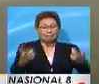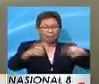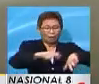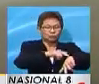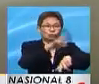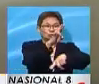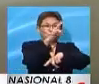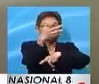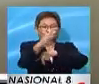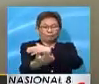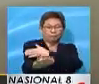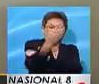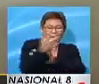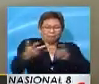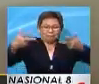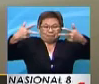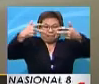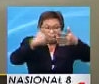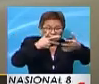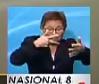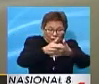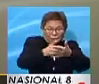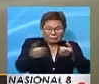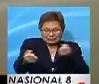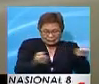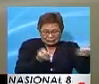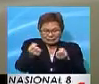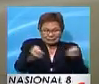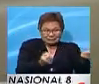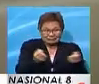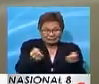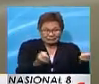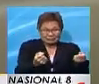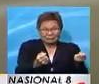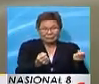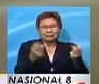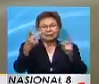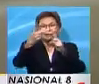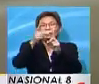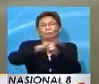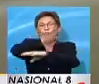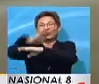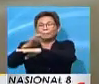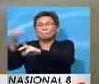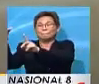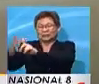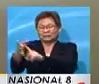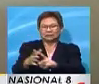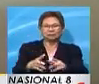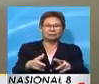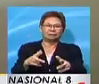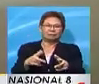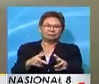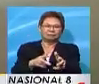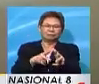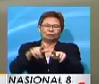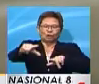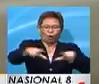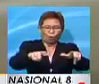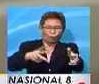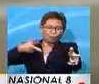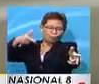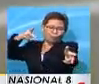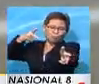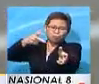pukul keta yang dipandu mangsa dari arah Ajil ke bukit besi dipercayai melanggar belakang sebuah Lori